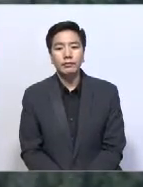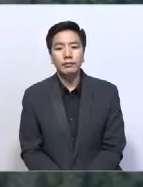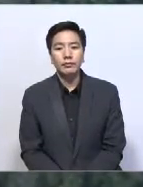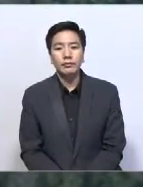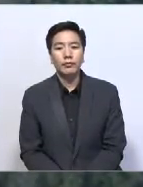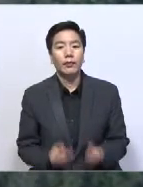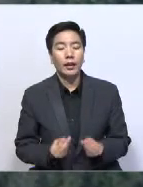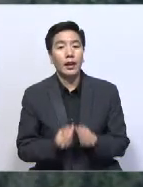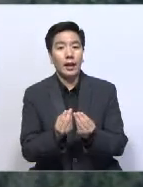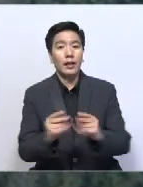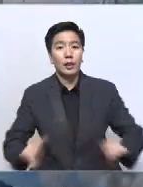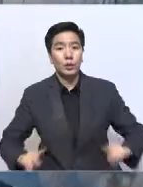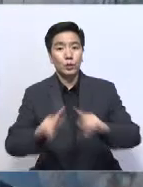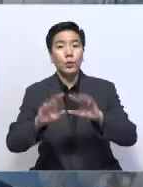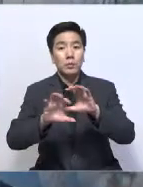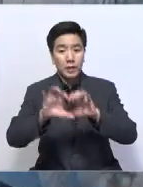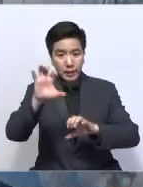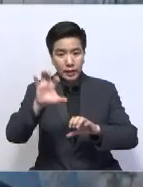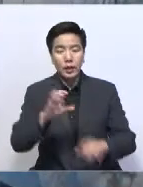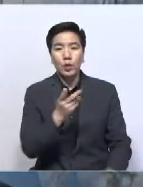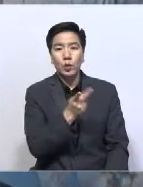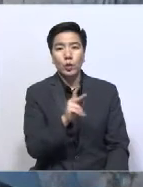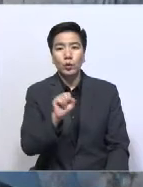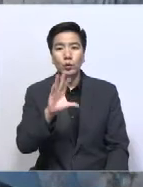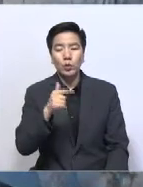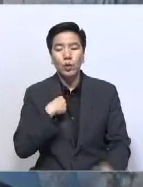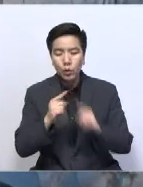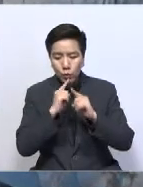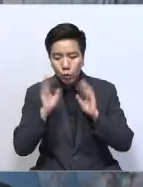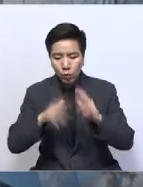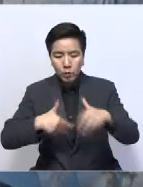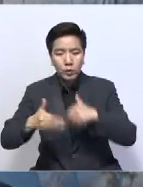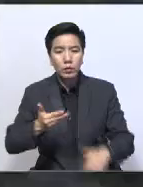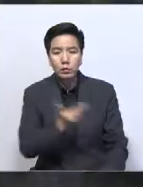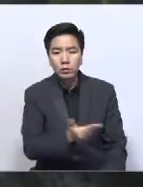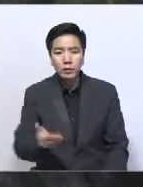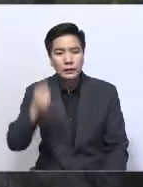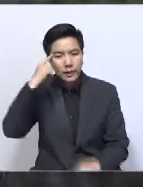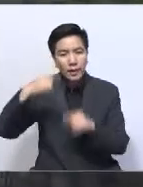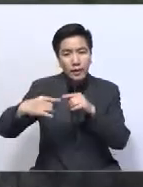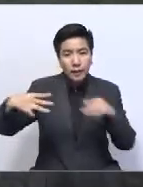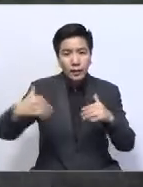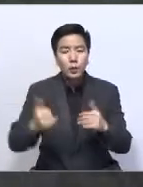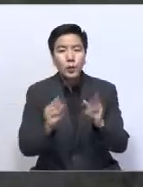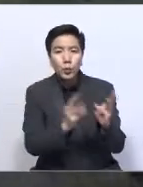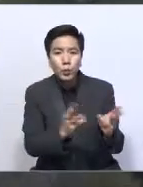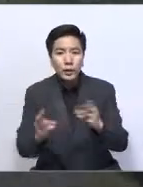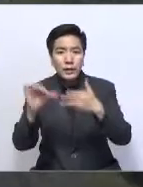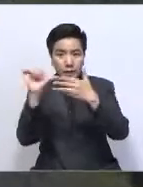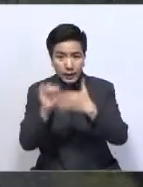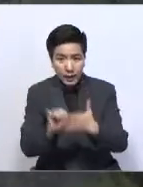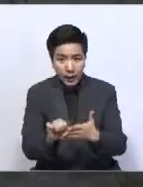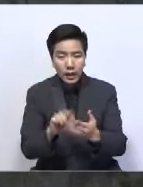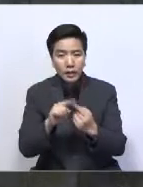อันนี้ก็ได้มอบหมายให้กระทรวงมหาดไทยและคสช.ไปทำความเข้าใจกับกลุ่มประชาชนที่ออกมาคัดค้านนะคะเพื่อที่จะร่วมกันหาแนวทางแก้